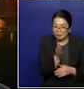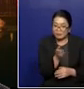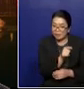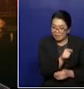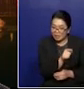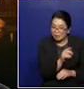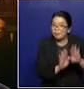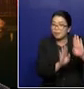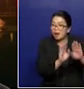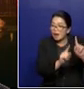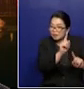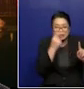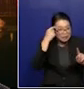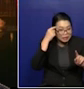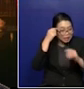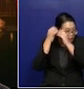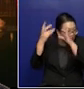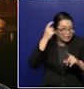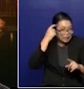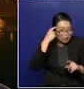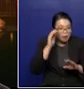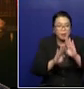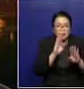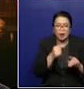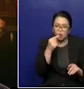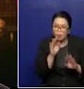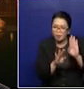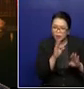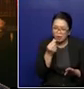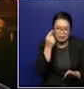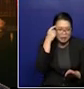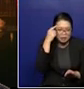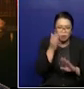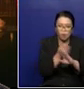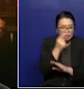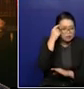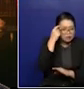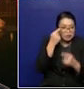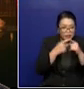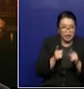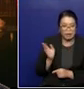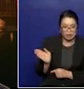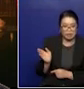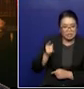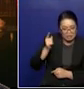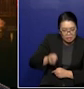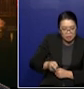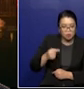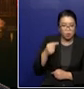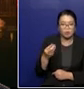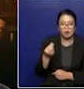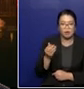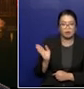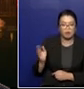ทำนายนะฮะดูองค์ประกอบโหนหมอดูบอกว่าแต่คราวนี้ปรากฏว่าไตรมาสที่2 GDP เนี่ย